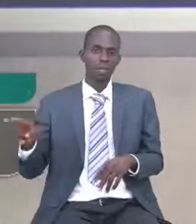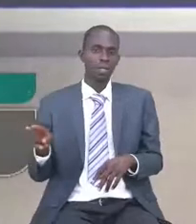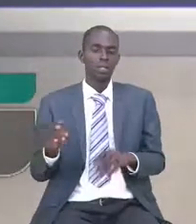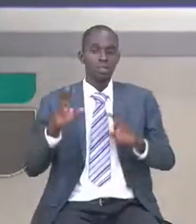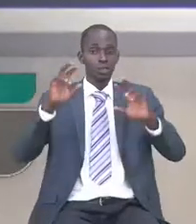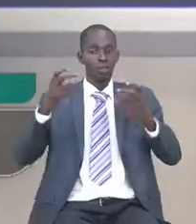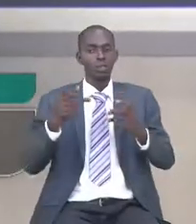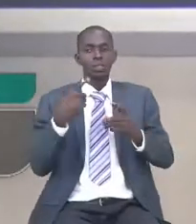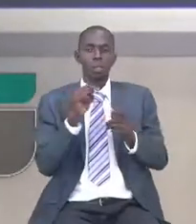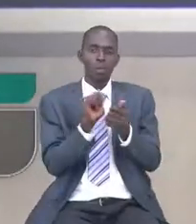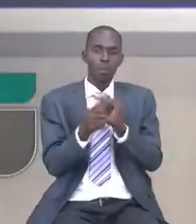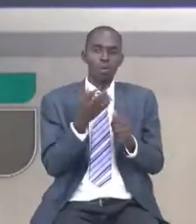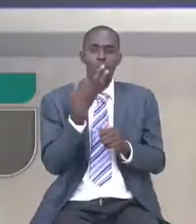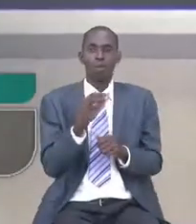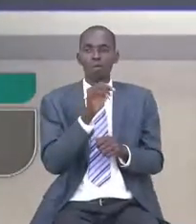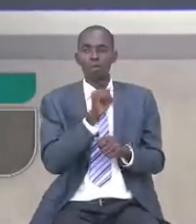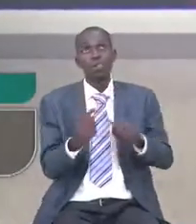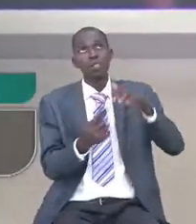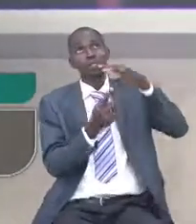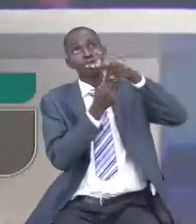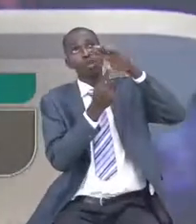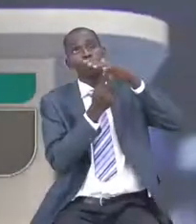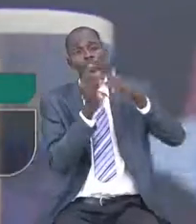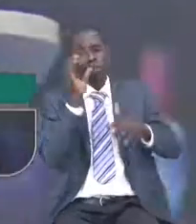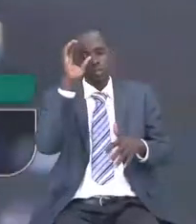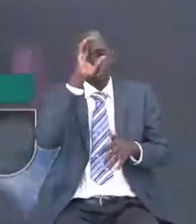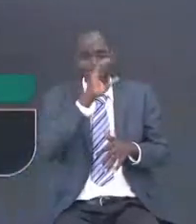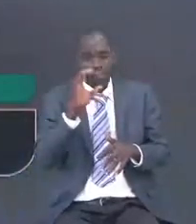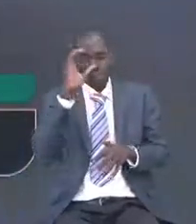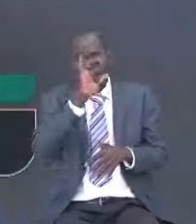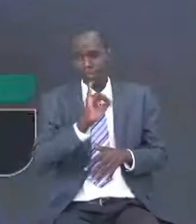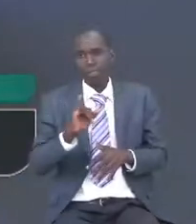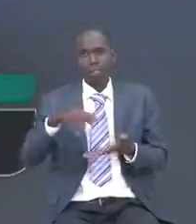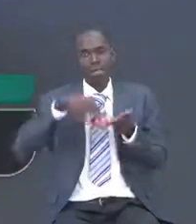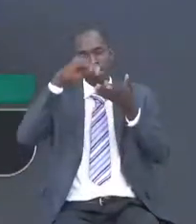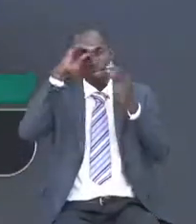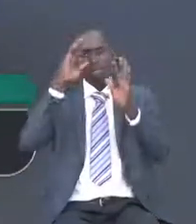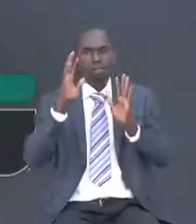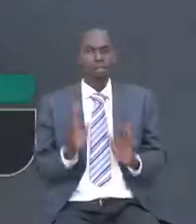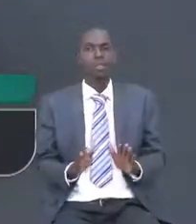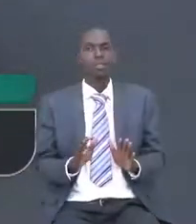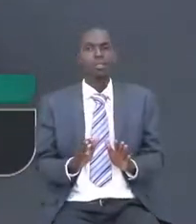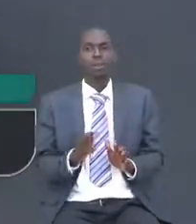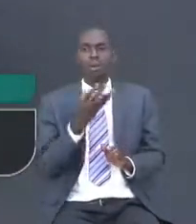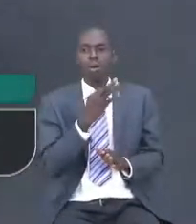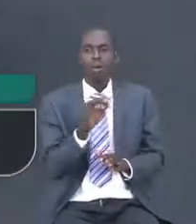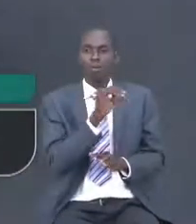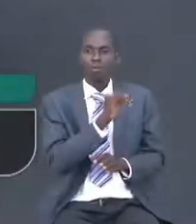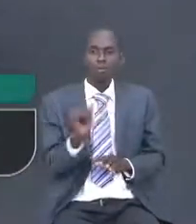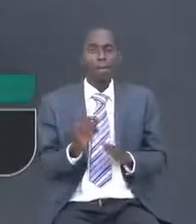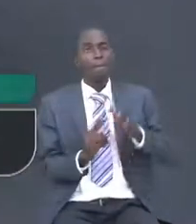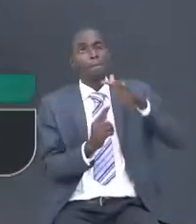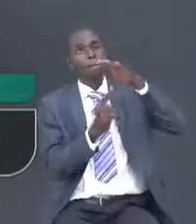poursuite d'un apprenant visant le sommet. La poursuite d'un